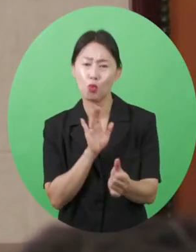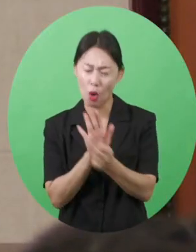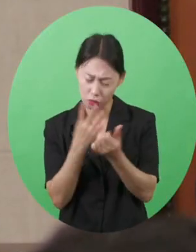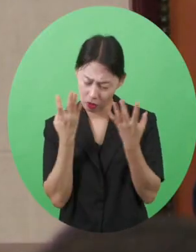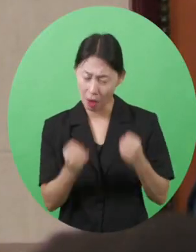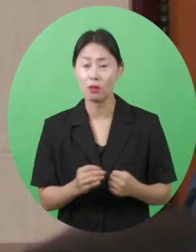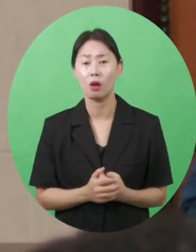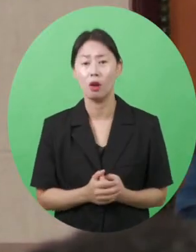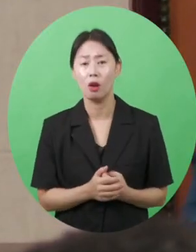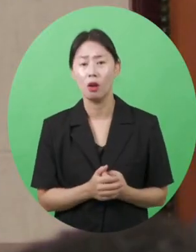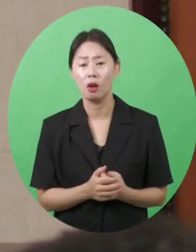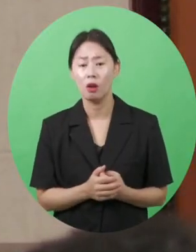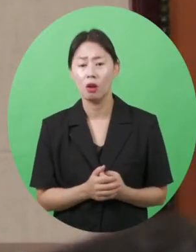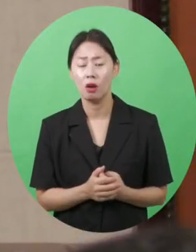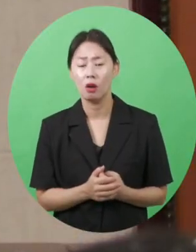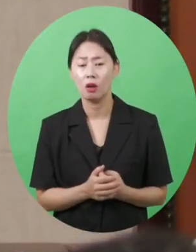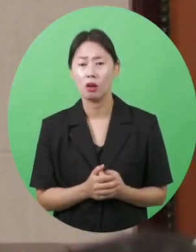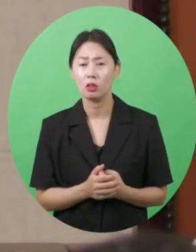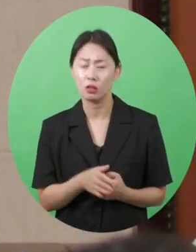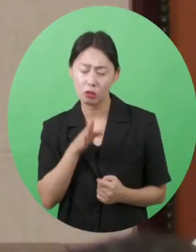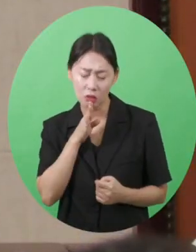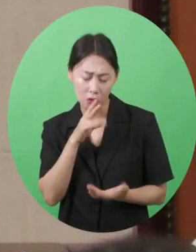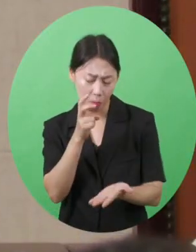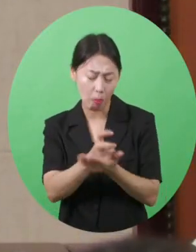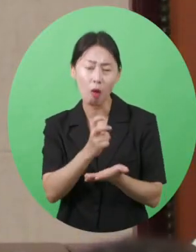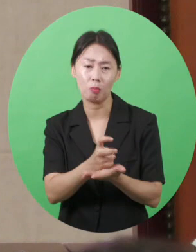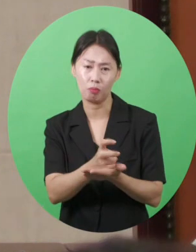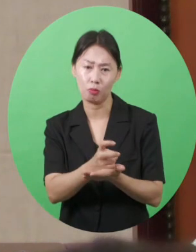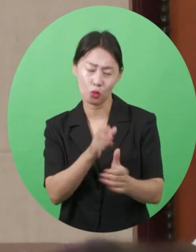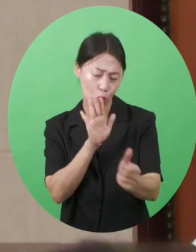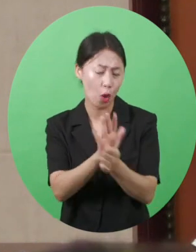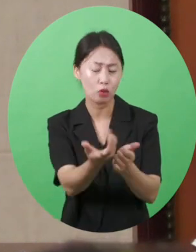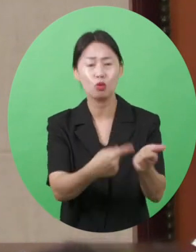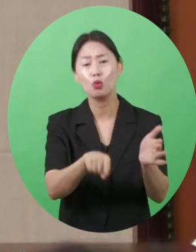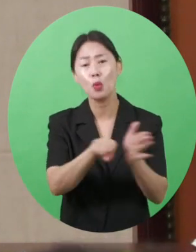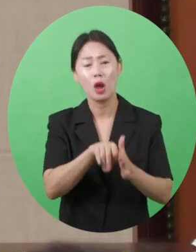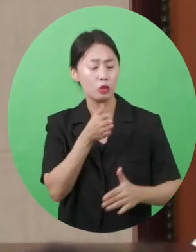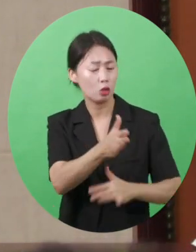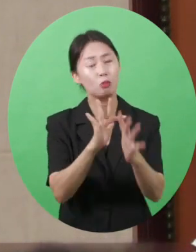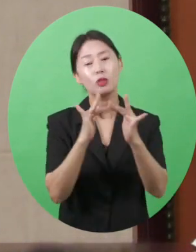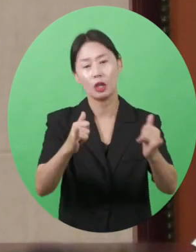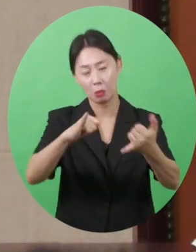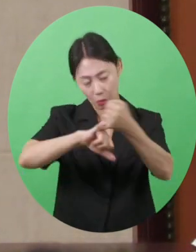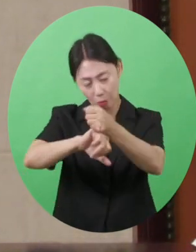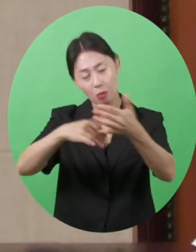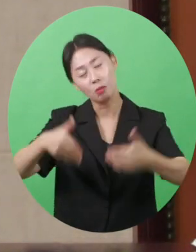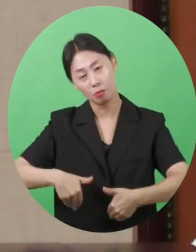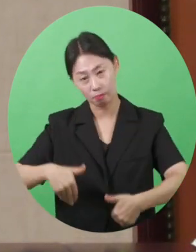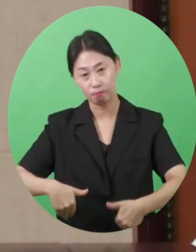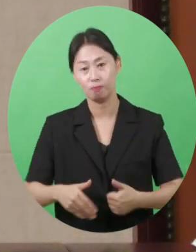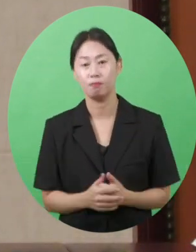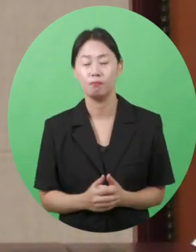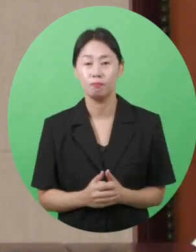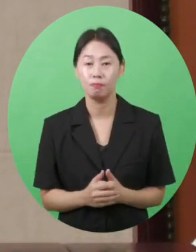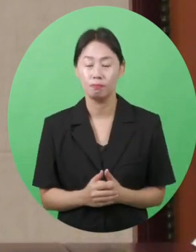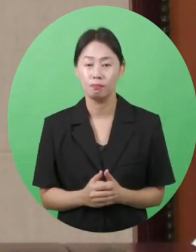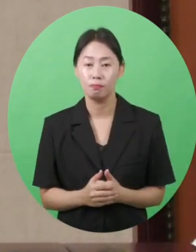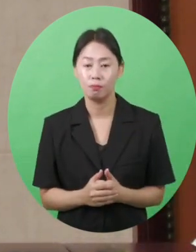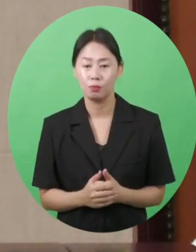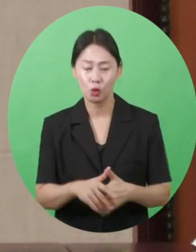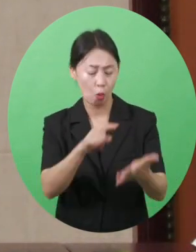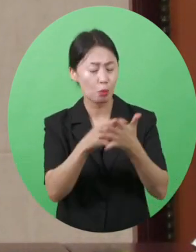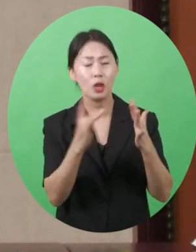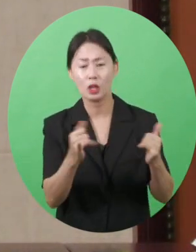부분들에 있어서 실은 법률 지원을 위한 전문가 배치가 또한 적절히 고려가 된다라고 하는 말씀을 드리고요.